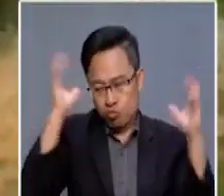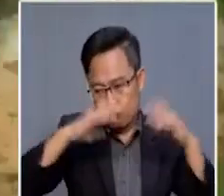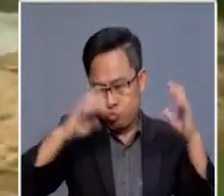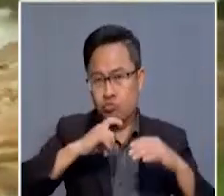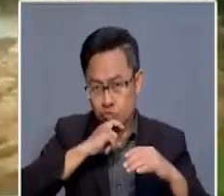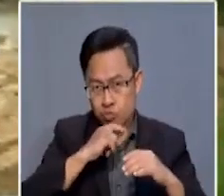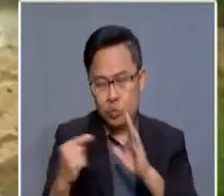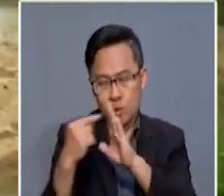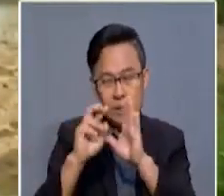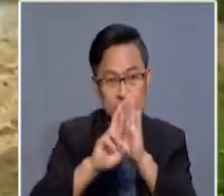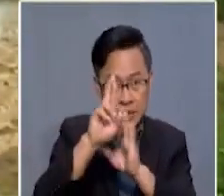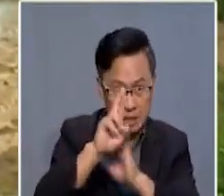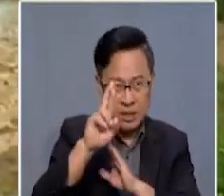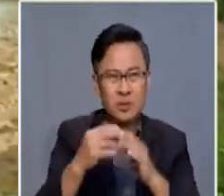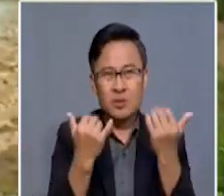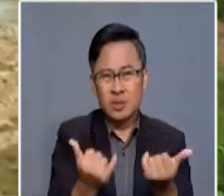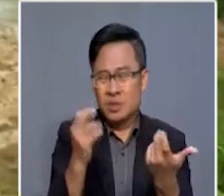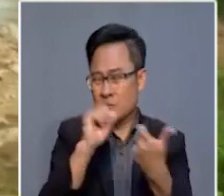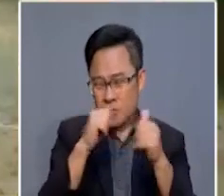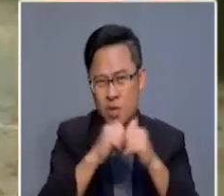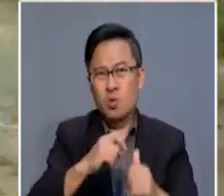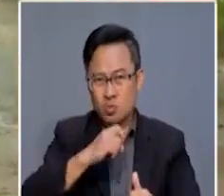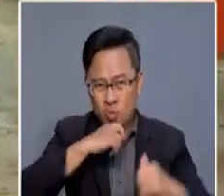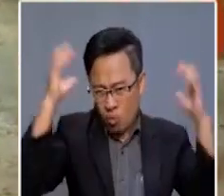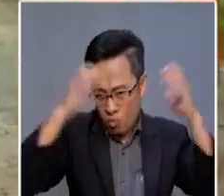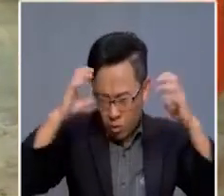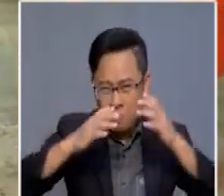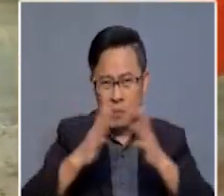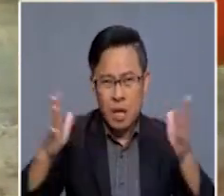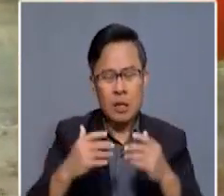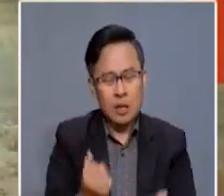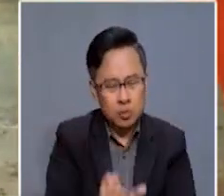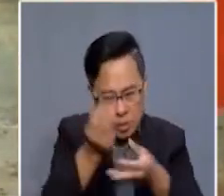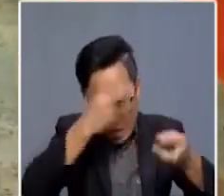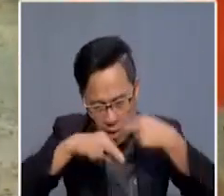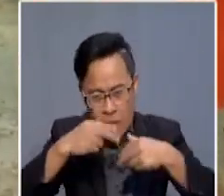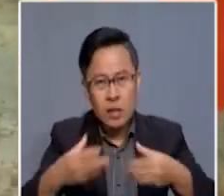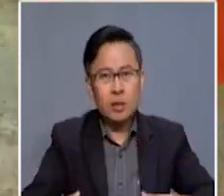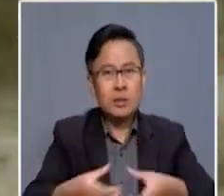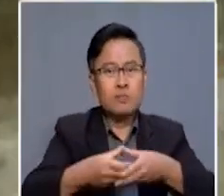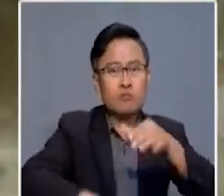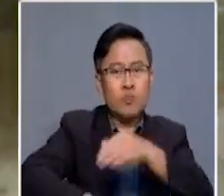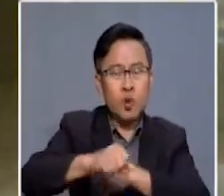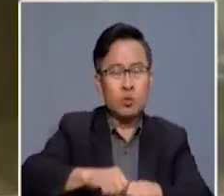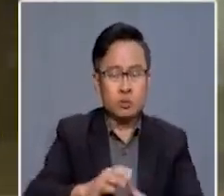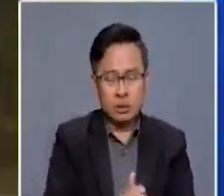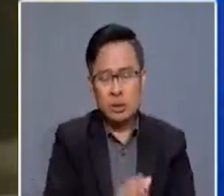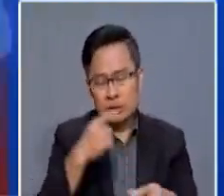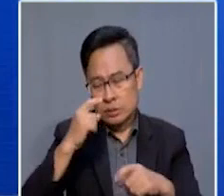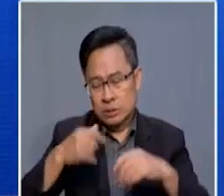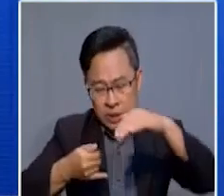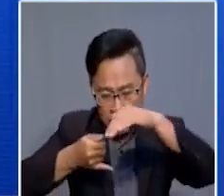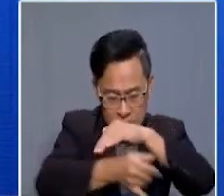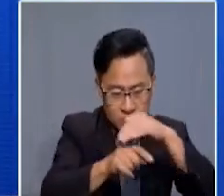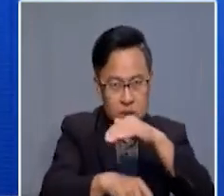โดยเฉพาะในพื้นที่เชียงรายฟ้าฝนยังไม่เป็นใจเป็นอุปสรรคต่อการช่วยเหลือ13ชีวิตหมูป่าอะคาเดมี่ในถ้ำหลวงจนถึงขณะนี้